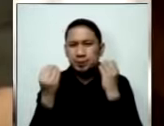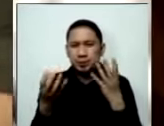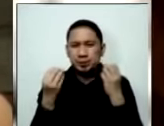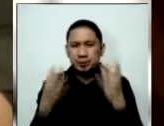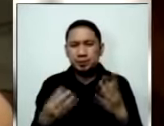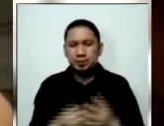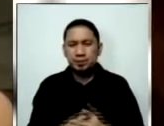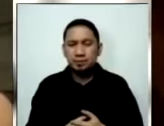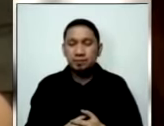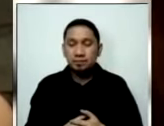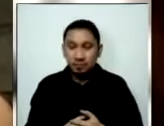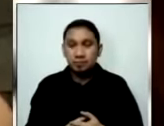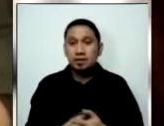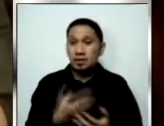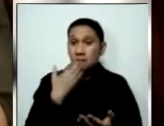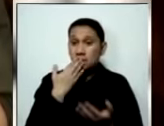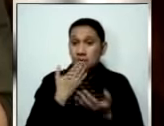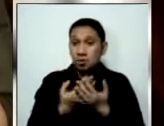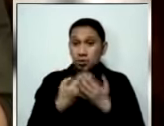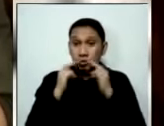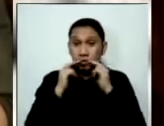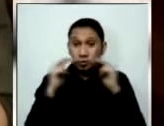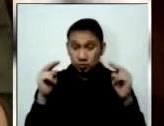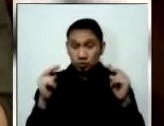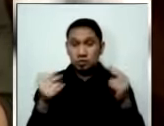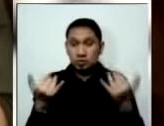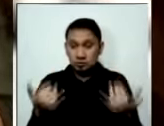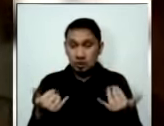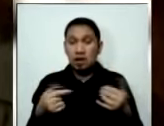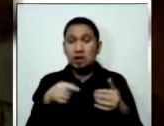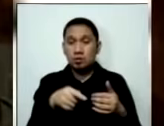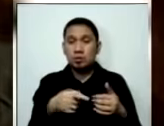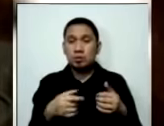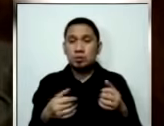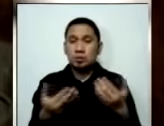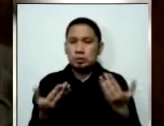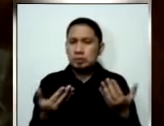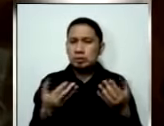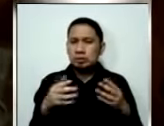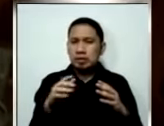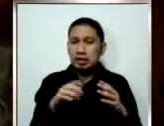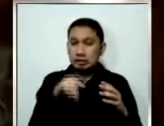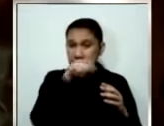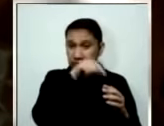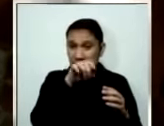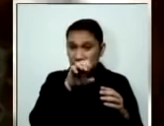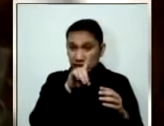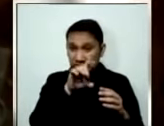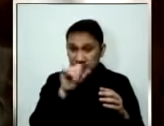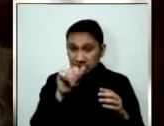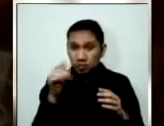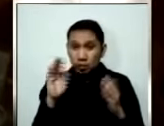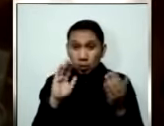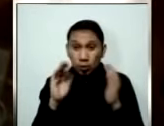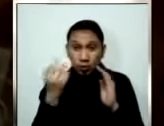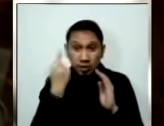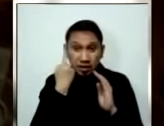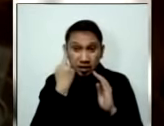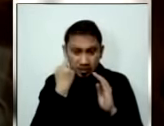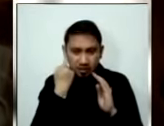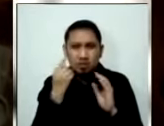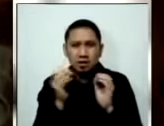May magandang balita sa mga nagmamaneho ngayon dito sa EDSA. Mas maluwag na ang sitwasyon kumpara kanina sa lahat ng bahagi ng EDSA maliban na